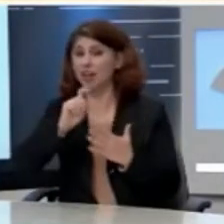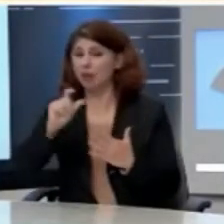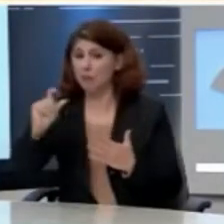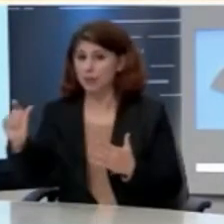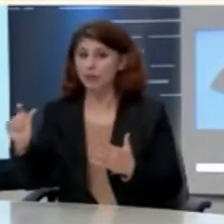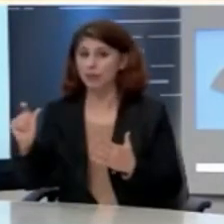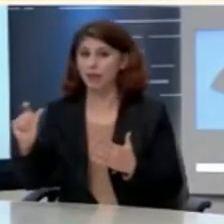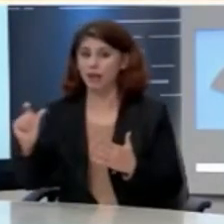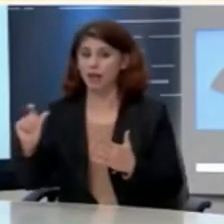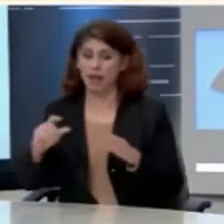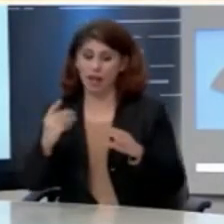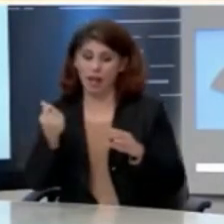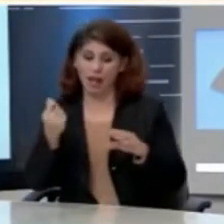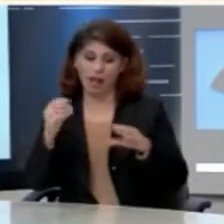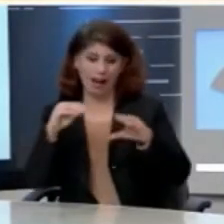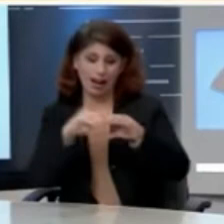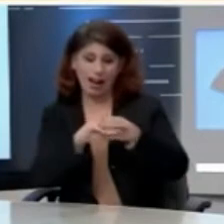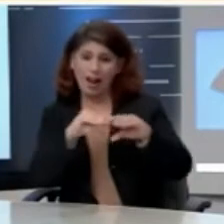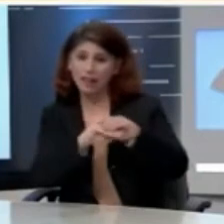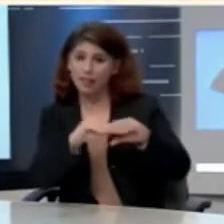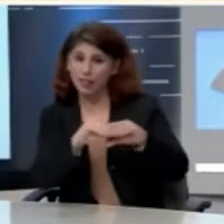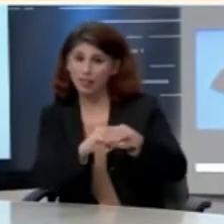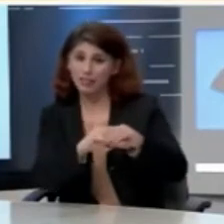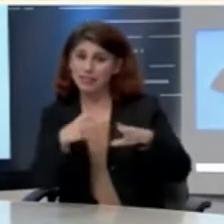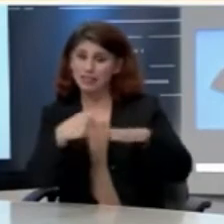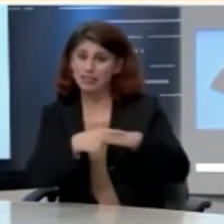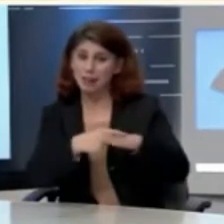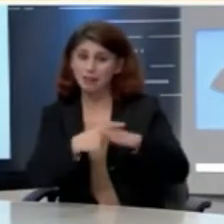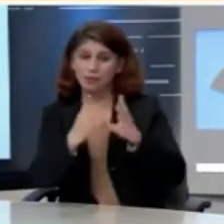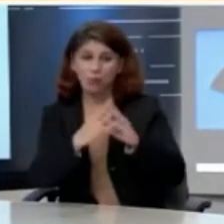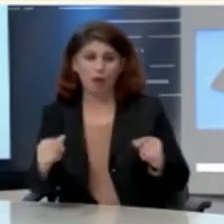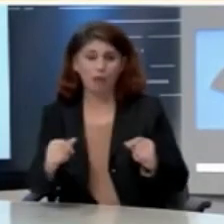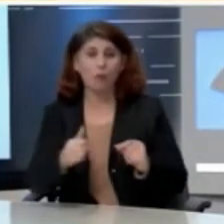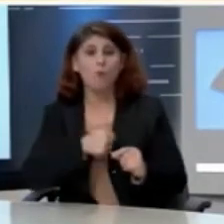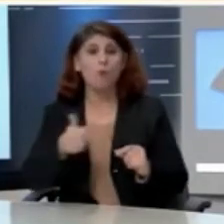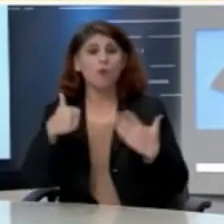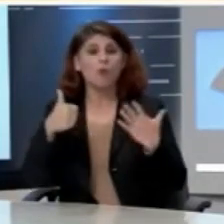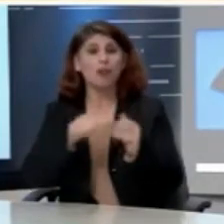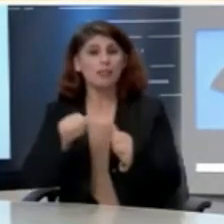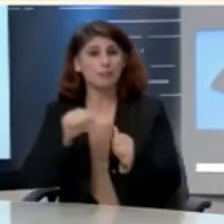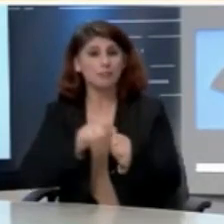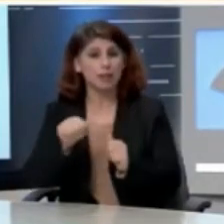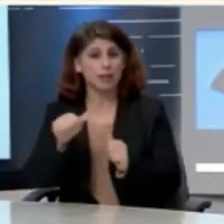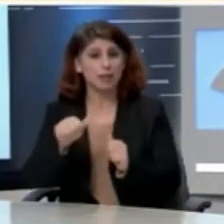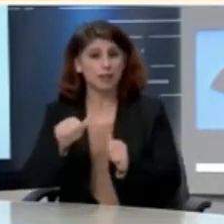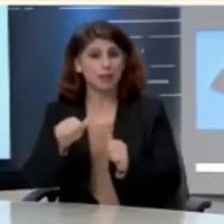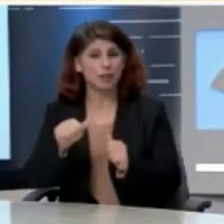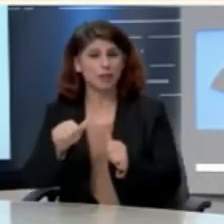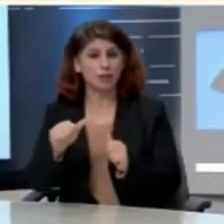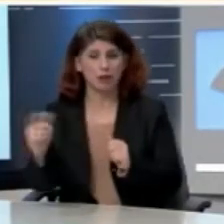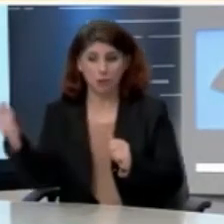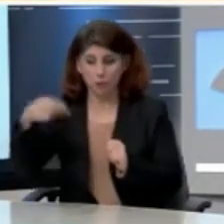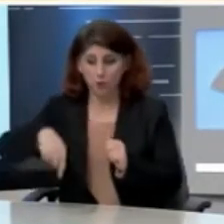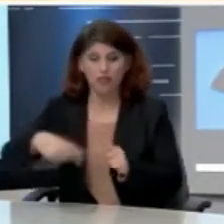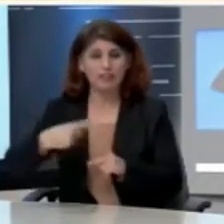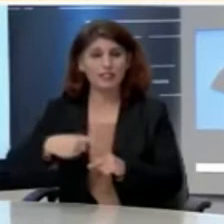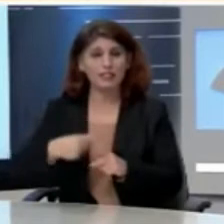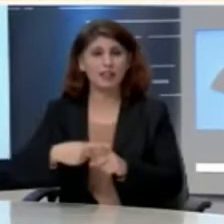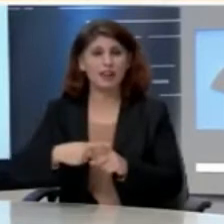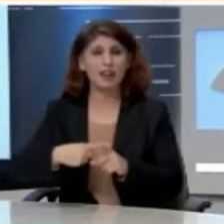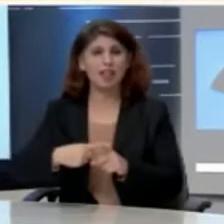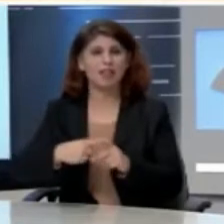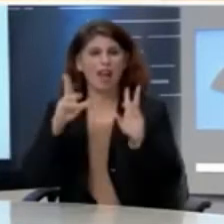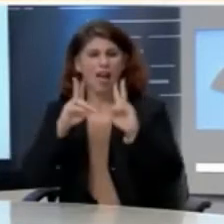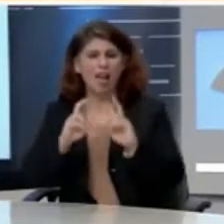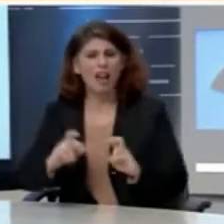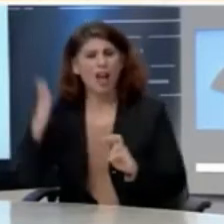δισεκατομμύρια καταθέσεις που χάθηκαν από τις ελληνικές τράπεζες το πρώτο μόνο εξάμηνο όταν φέρατε τα capital controls επί των ημερών